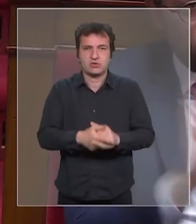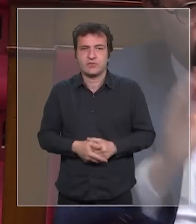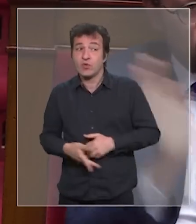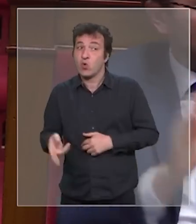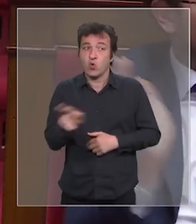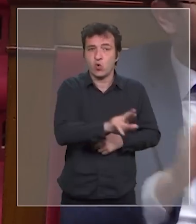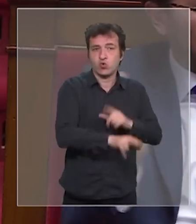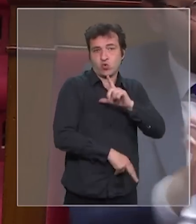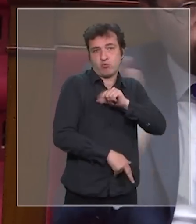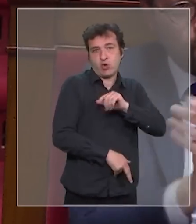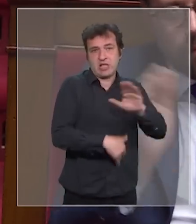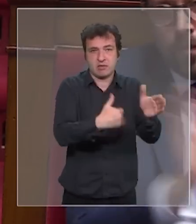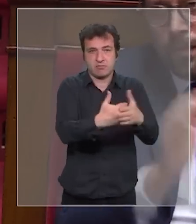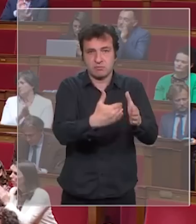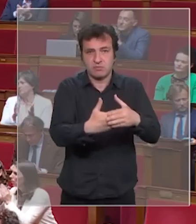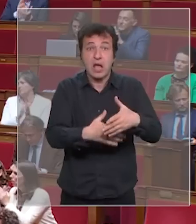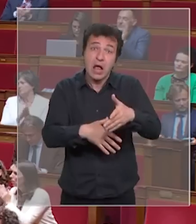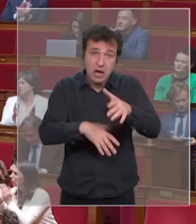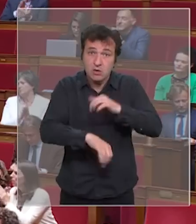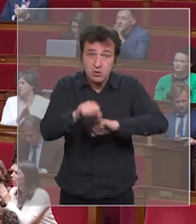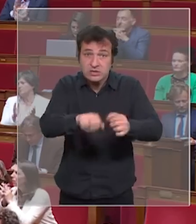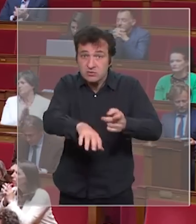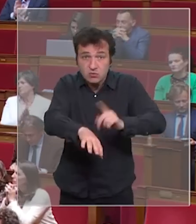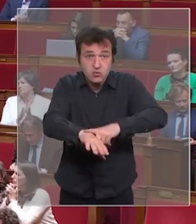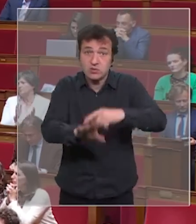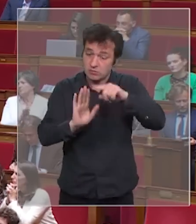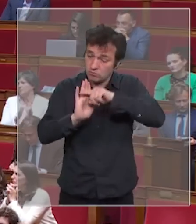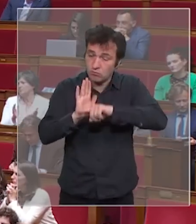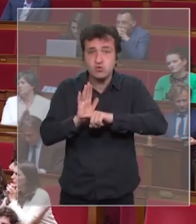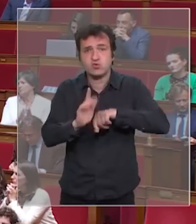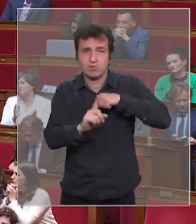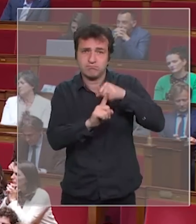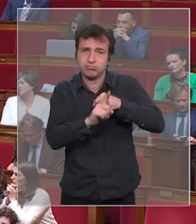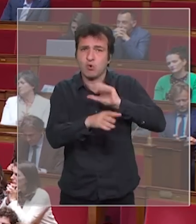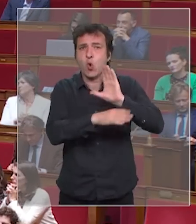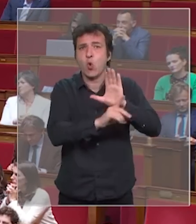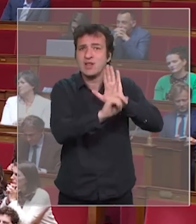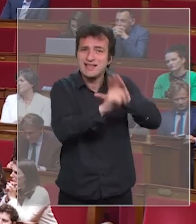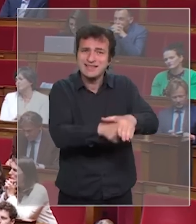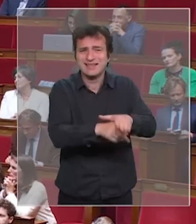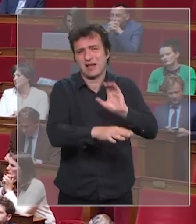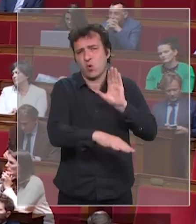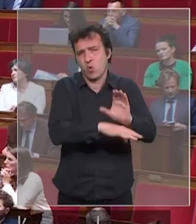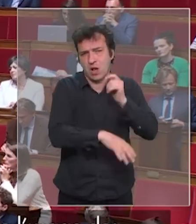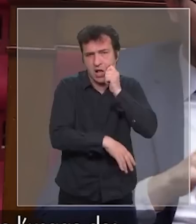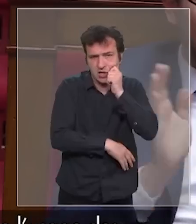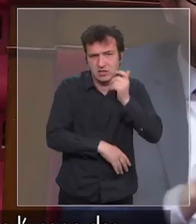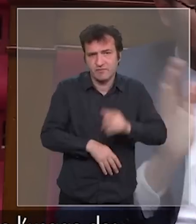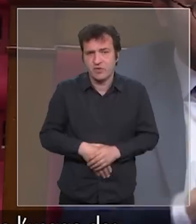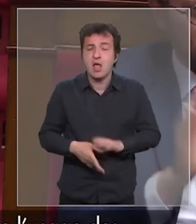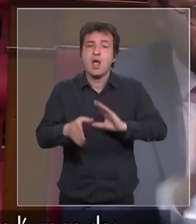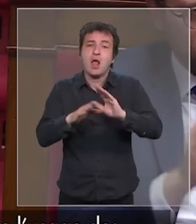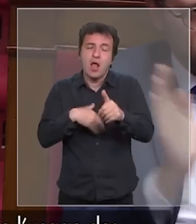de proximité et mettez en place immédiatement des mesures de lutte contre les discriminations et contre le racisme. Ensuite,